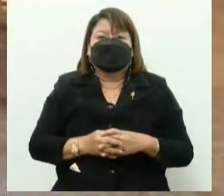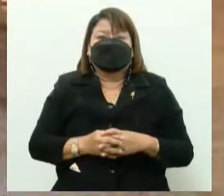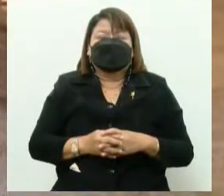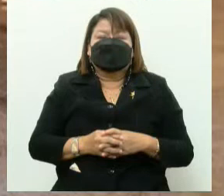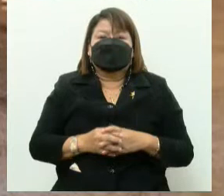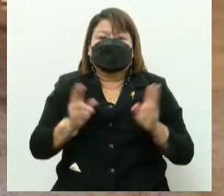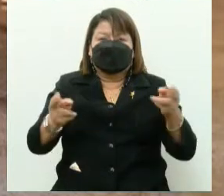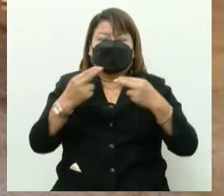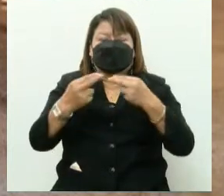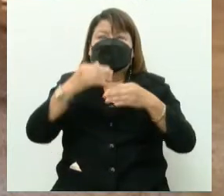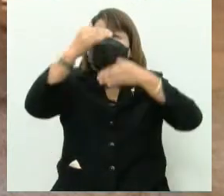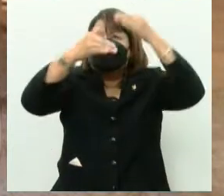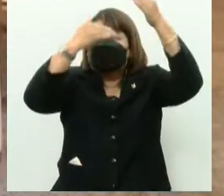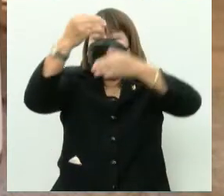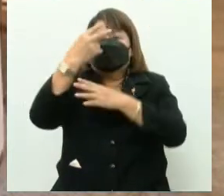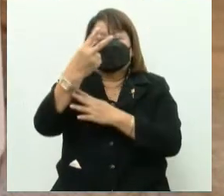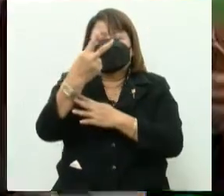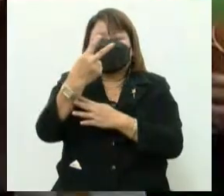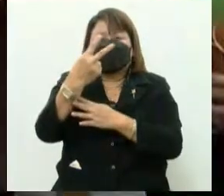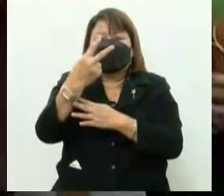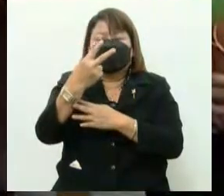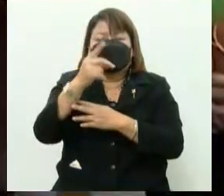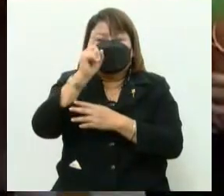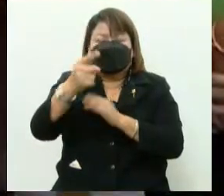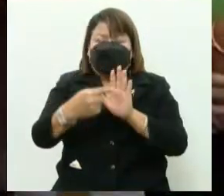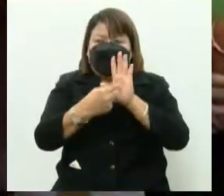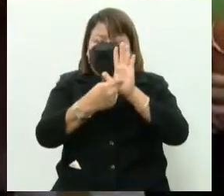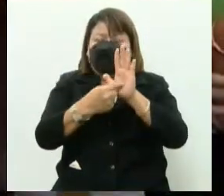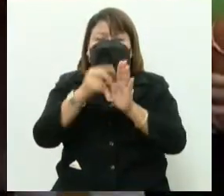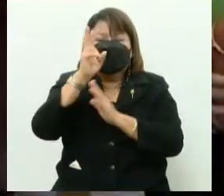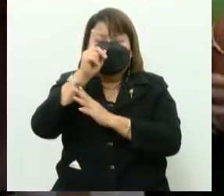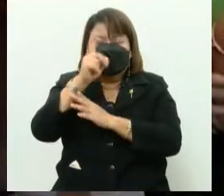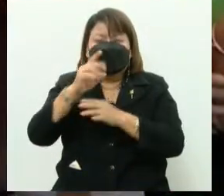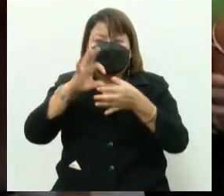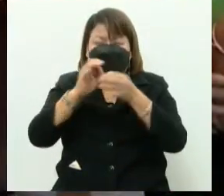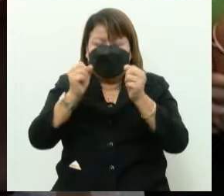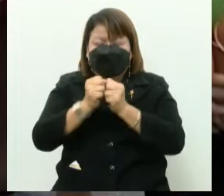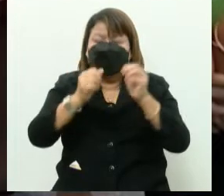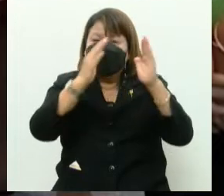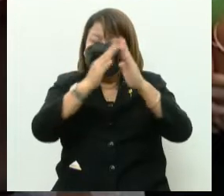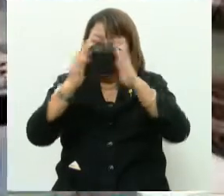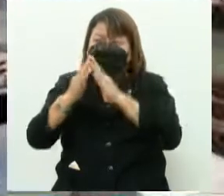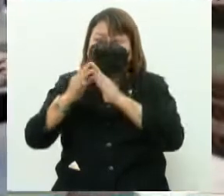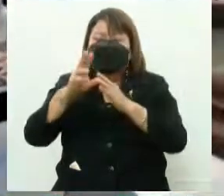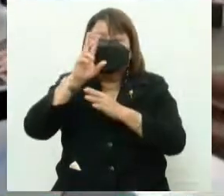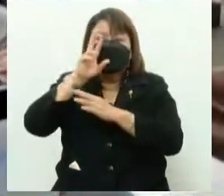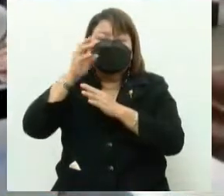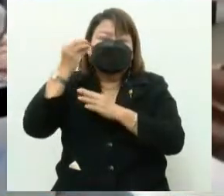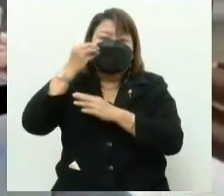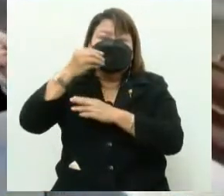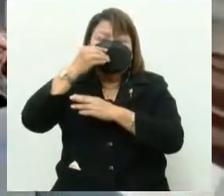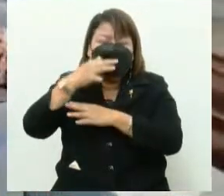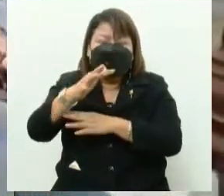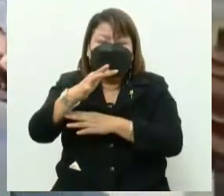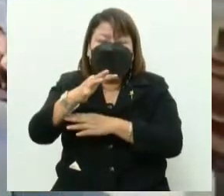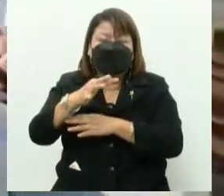ๆห้องนิทรรศการที่2เป็นการจัดแสดงข้อมูลเกี่ยวกับชุมชนบ้านน้ำเค็มข้อมูลคลื่นยักษ์สึน